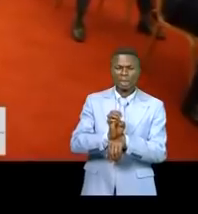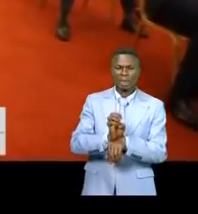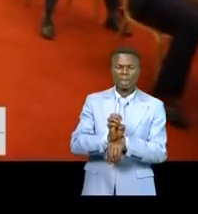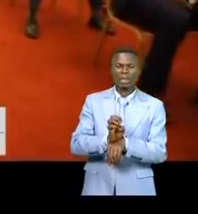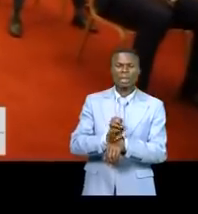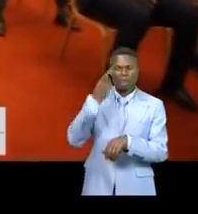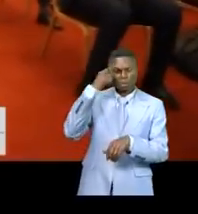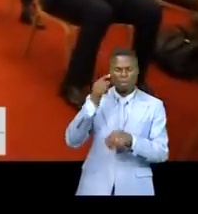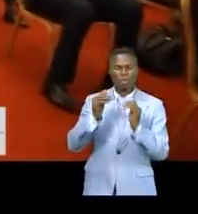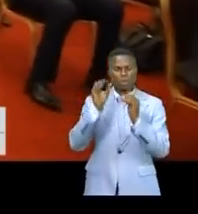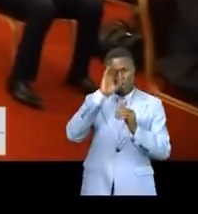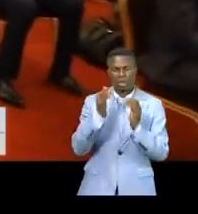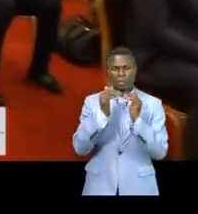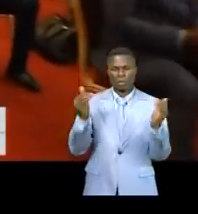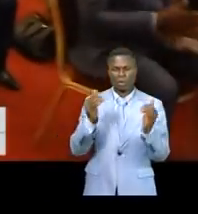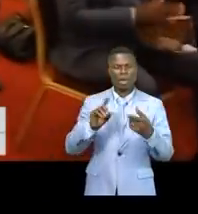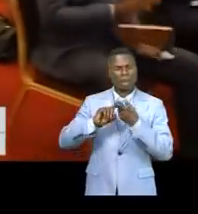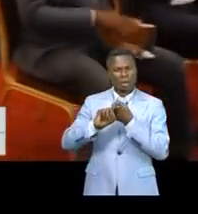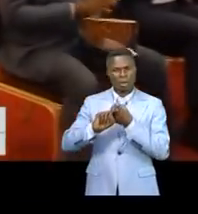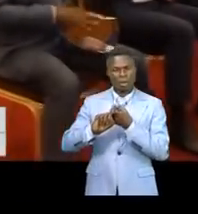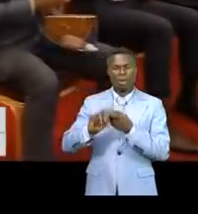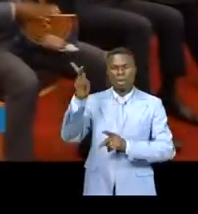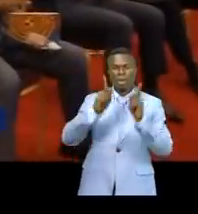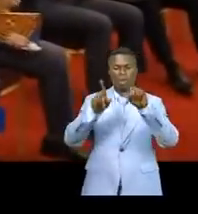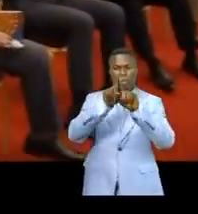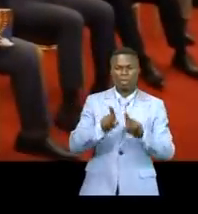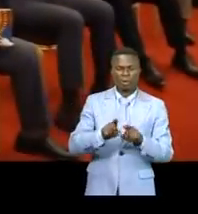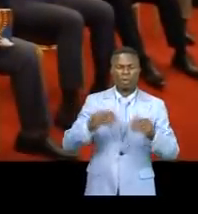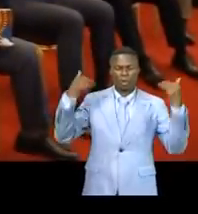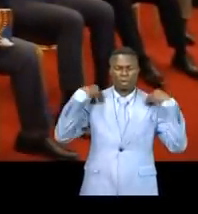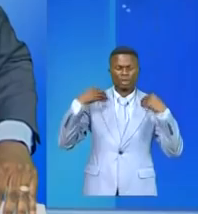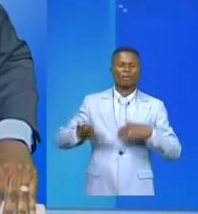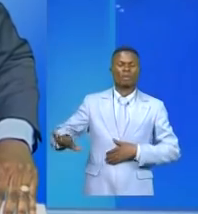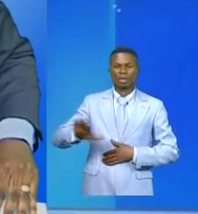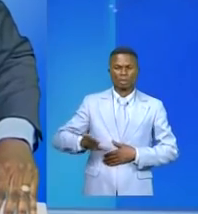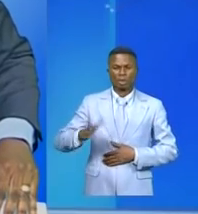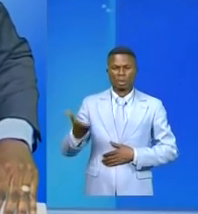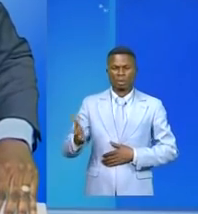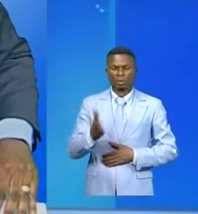maintenir un climat de paix et de confiance entre peuple et gouvernants.